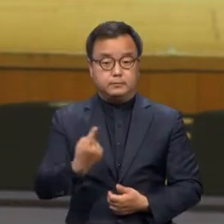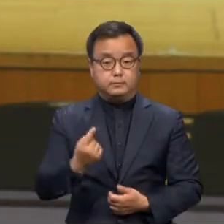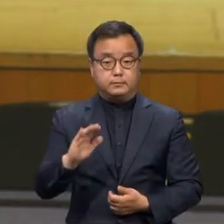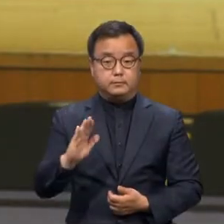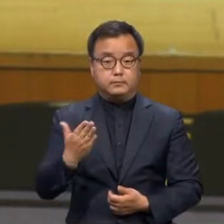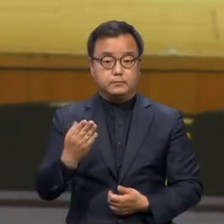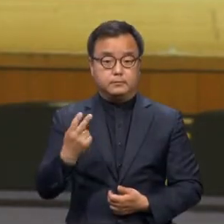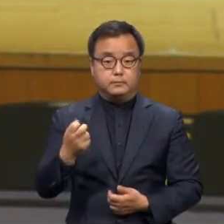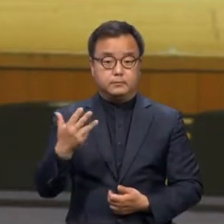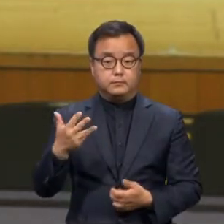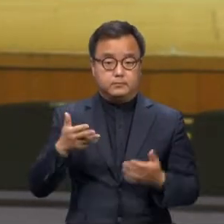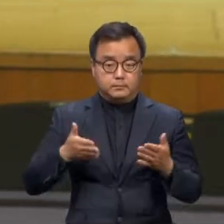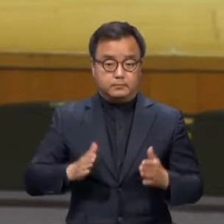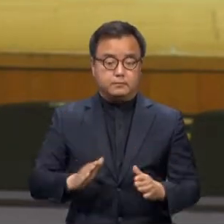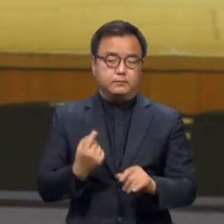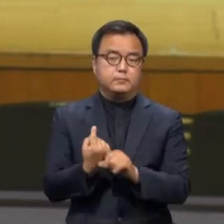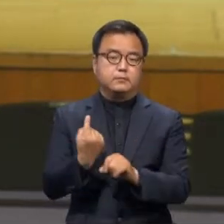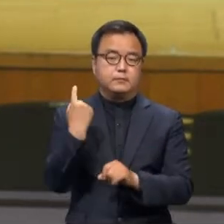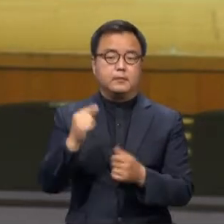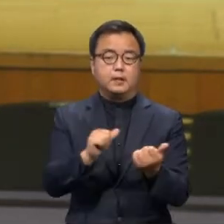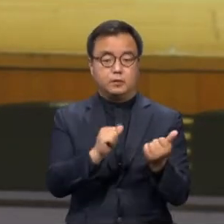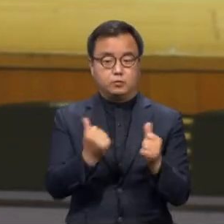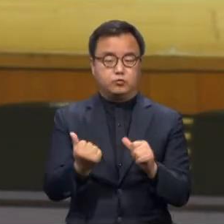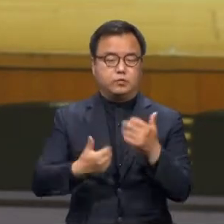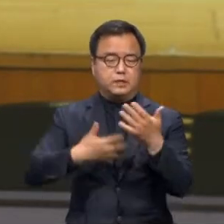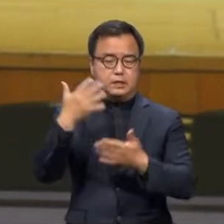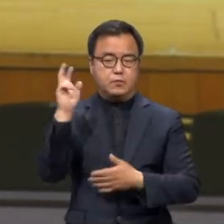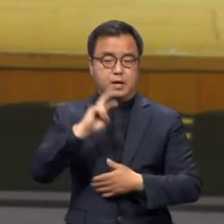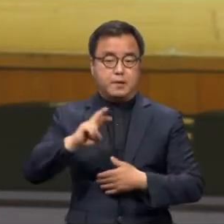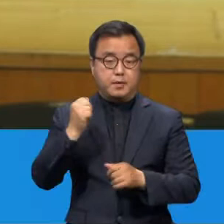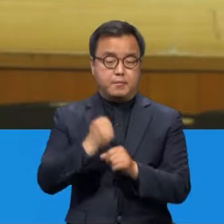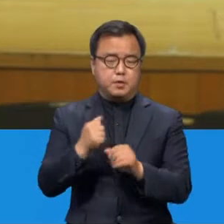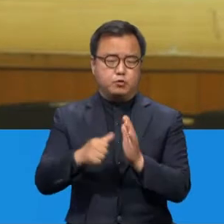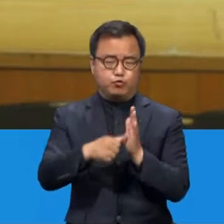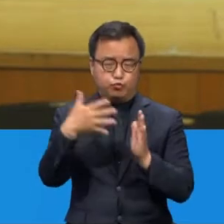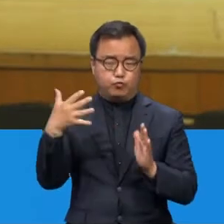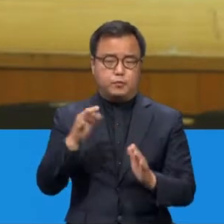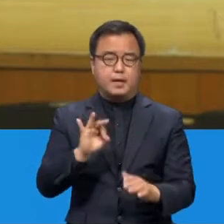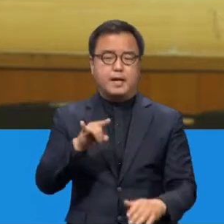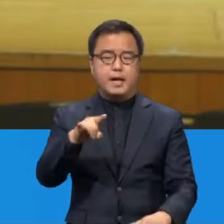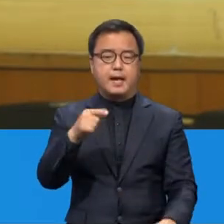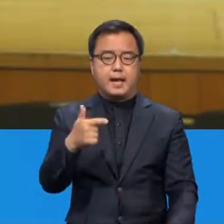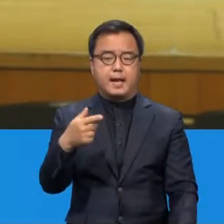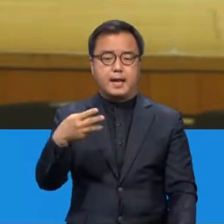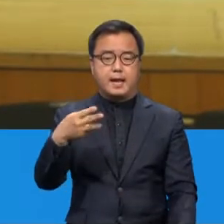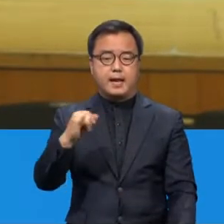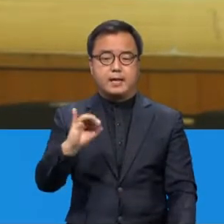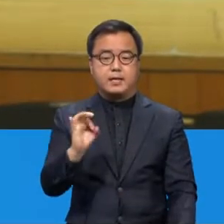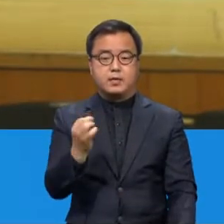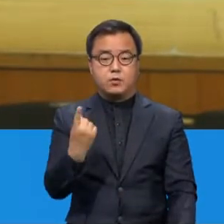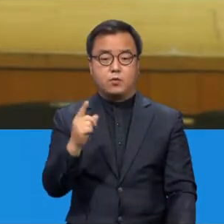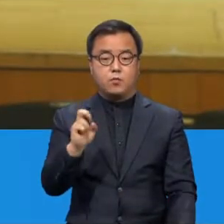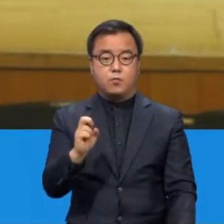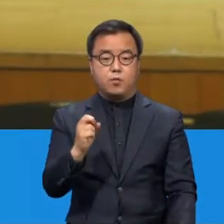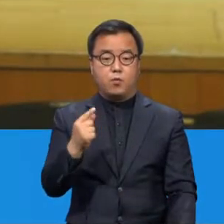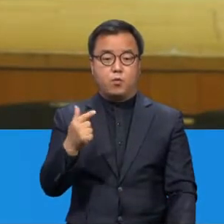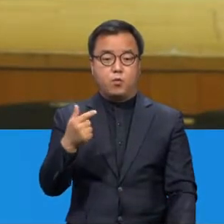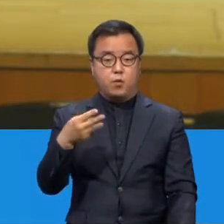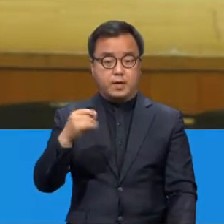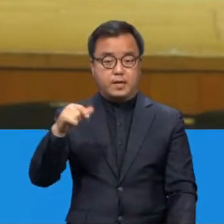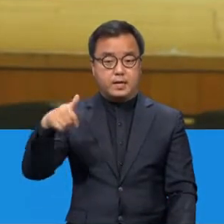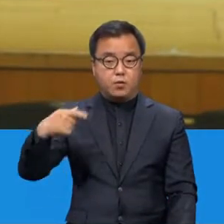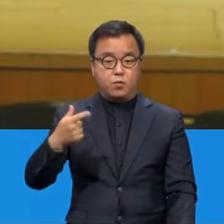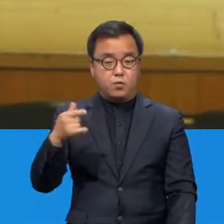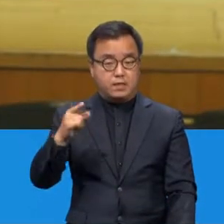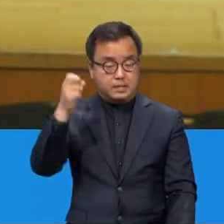1928년 출생해 지난해 타계한 영화음악의 대가 엔니오 모리꼬네를 기억하시는 분들 많을 겁니다. 시네마